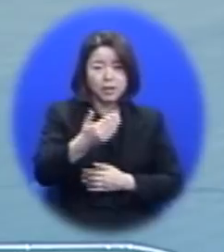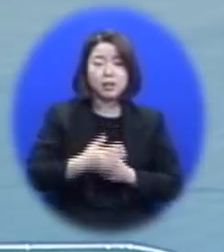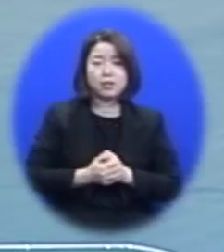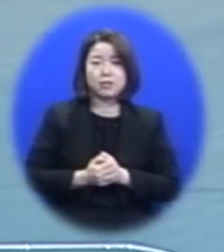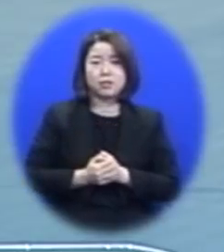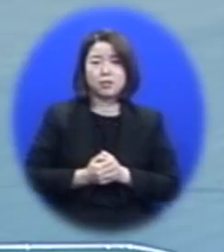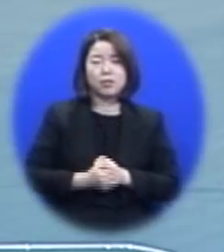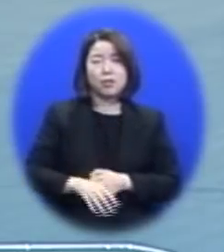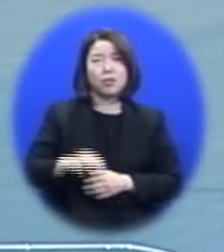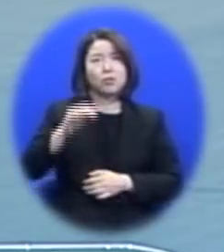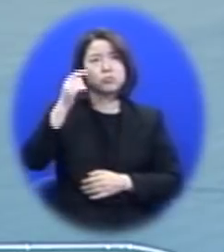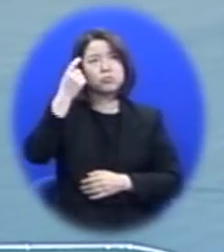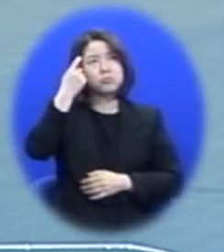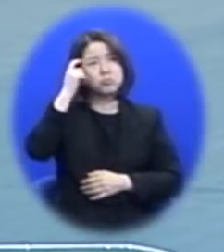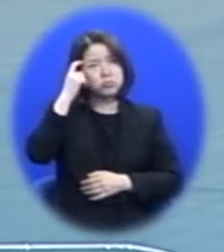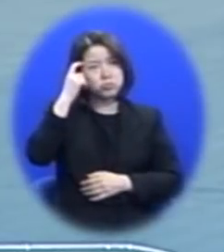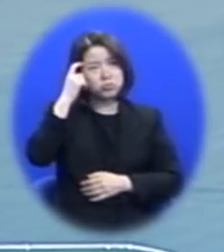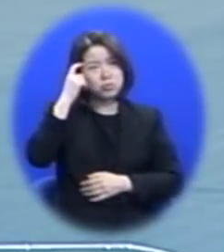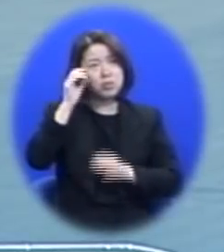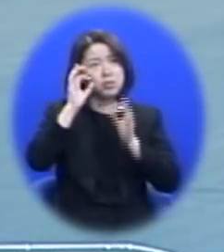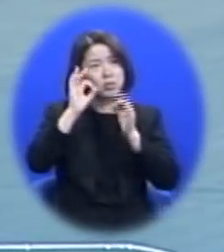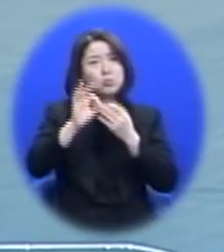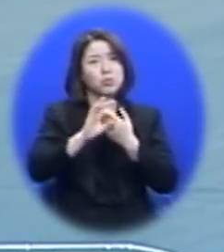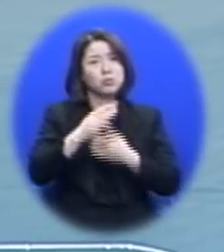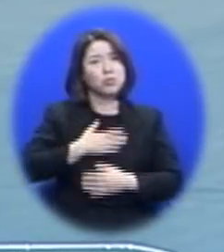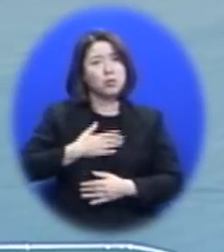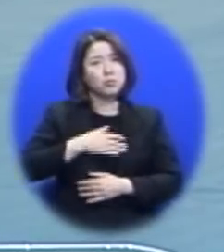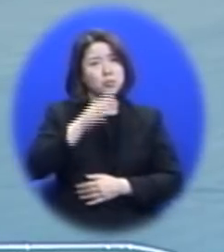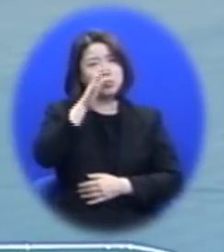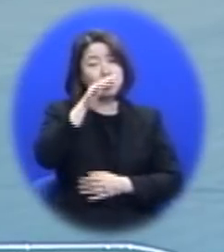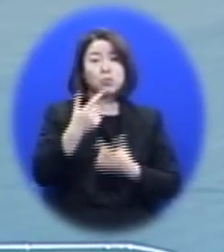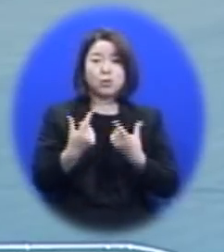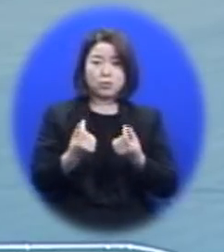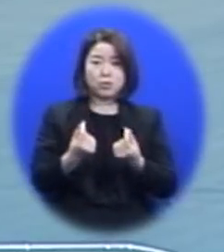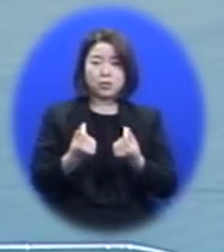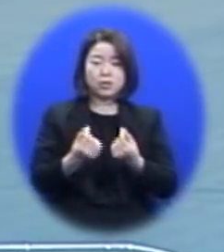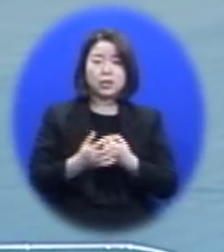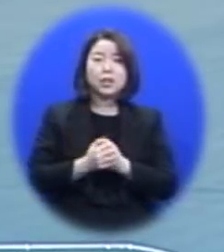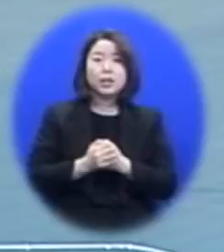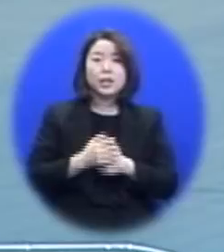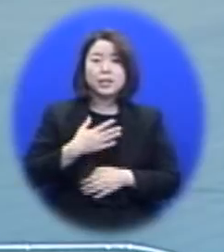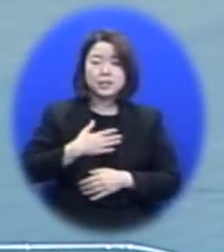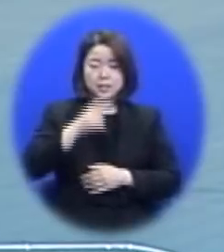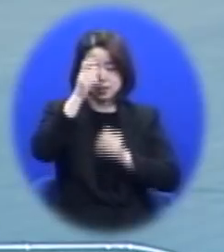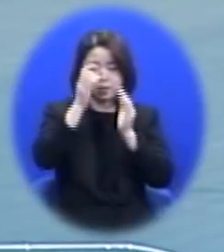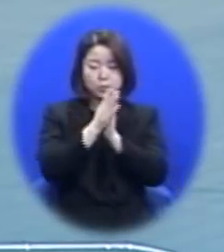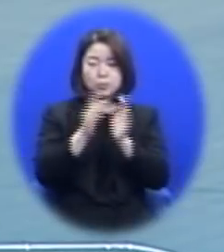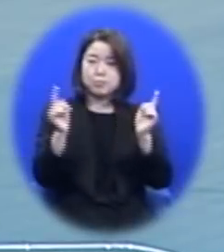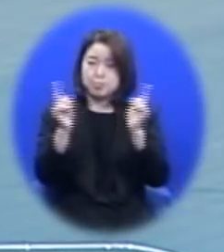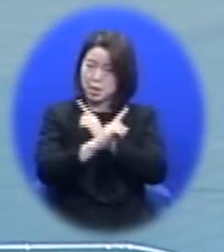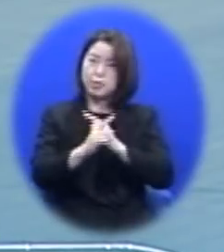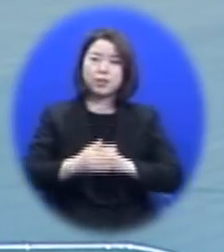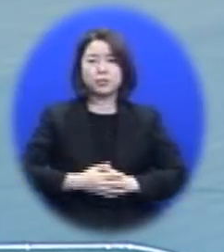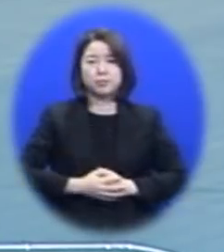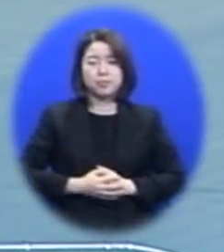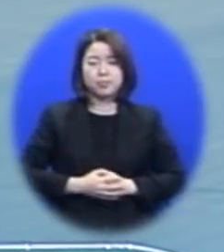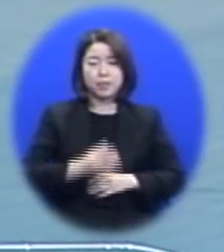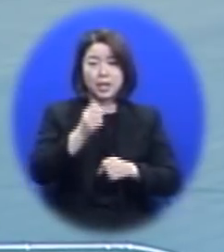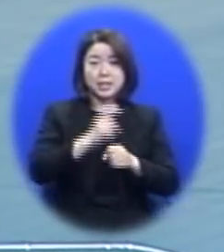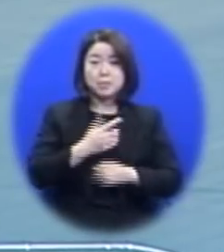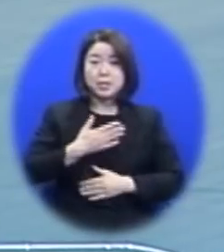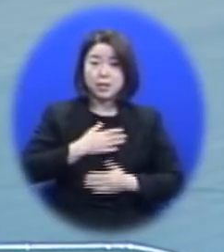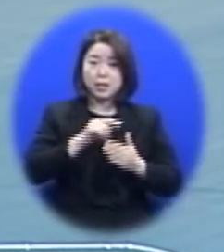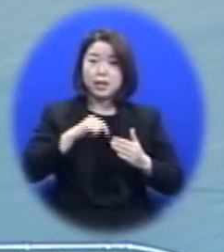생각해 보니까는 내가 너무 바보같이 하고 있더라. 그래서 제가 기도를 바꿨어요. 이미 내 안에